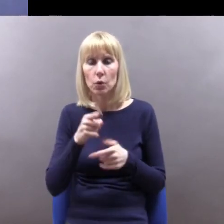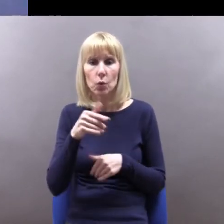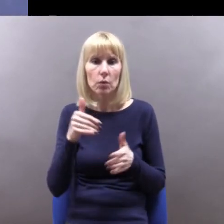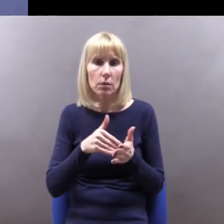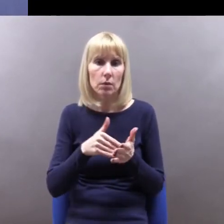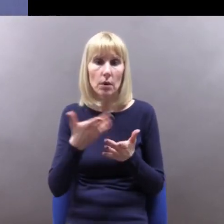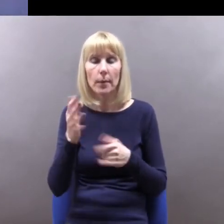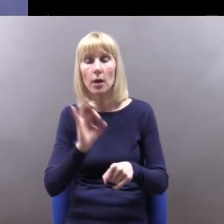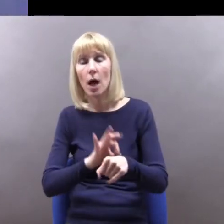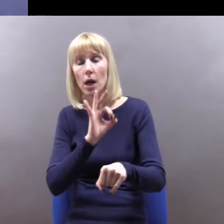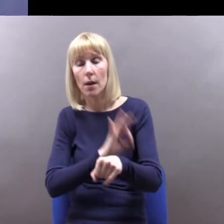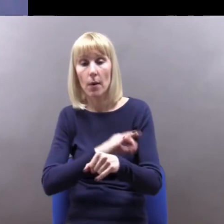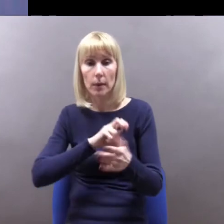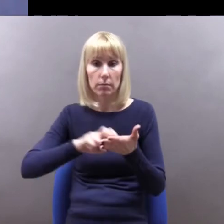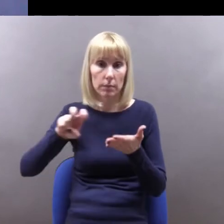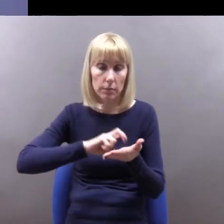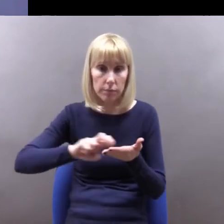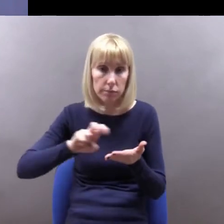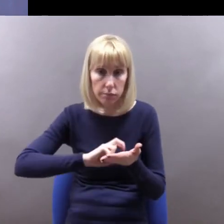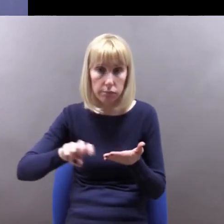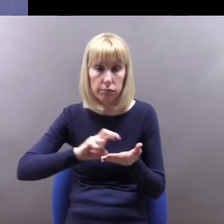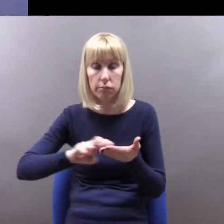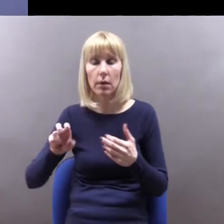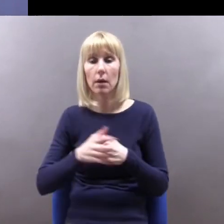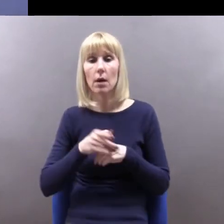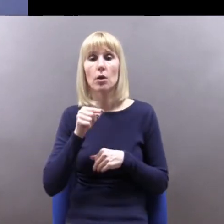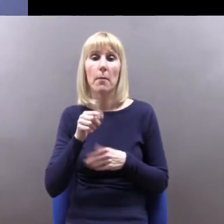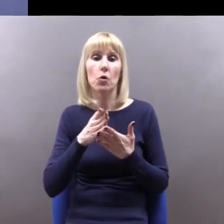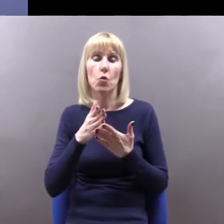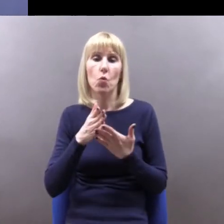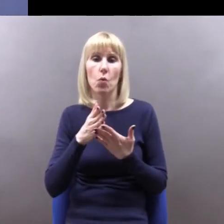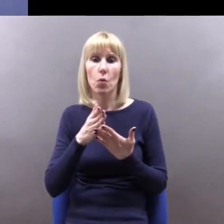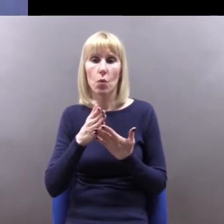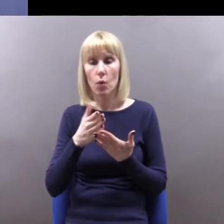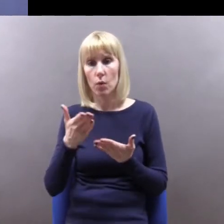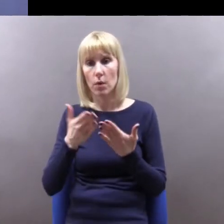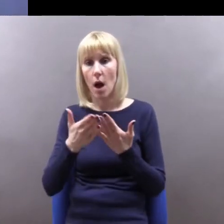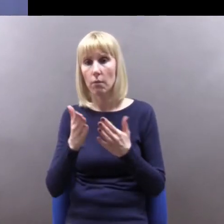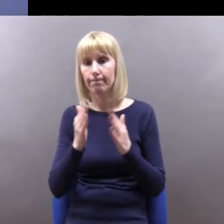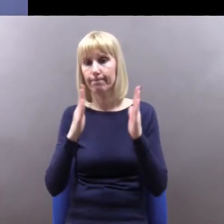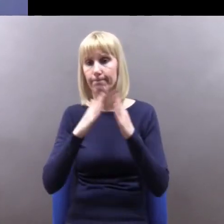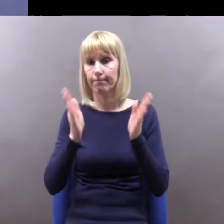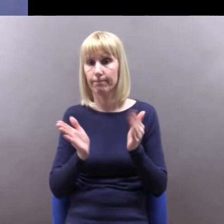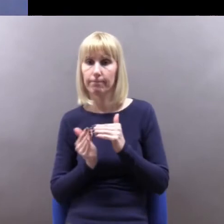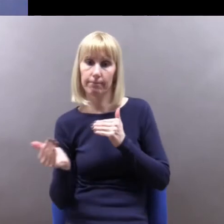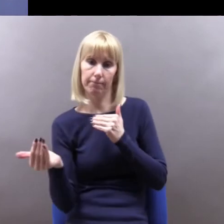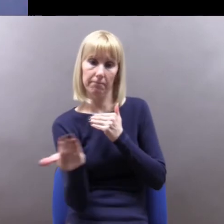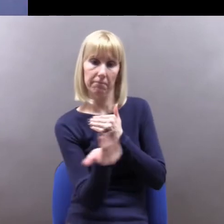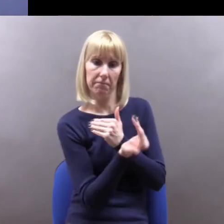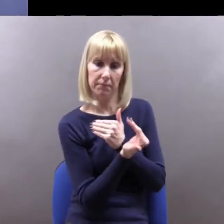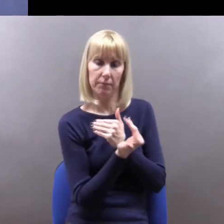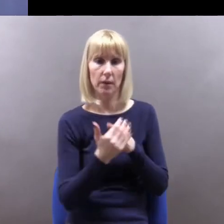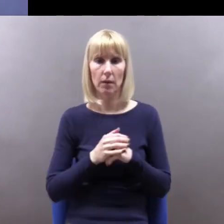znowu kilometry robić, że tak powiem, żeby się dostać na tyły budynku. Ale